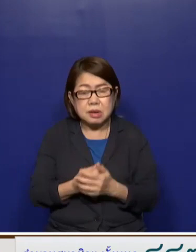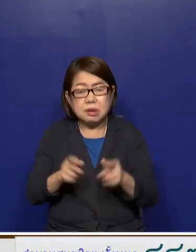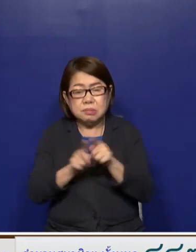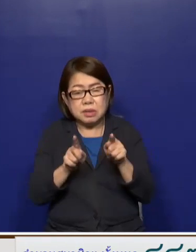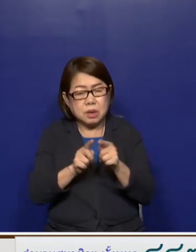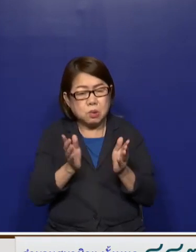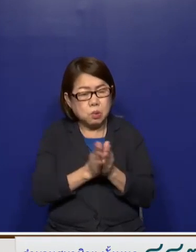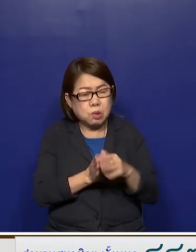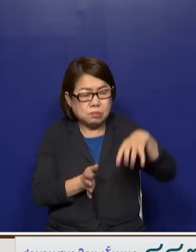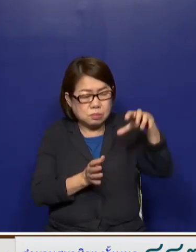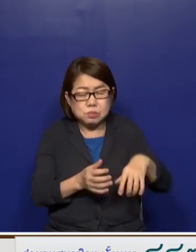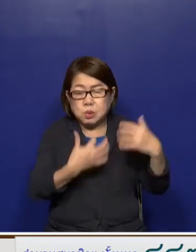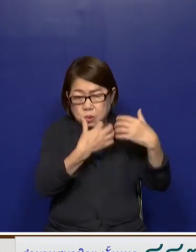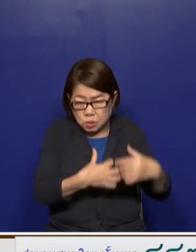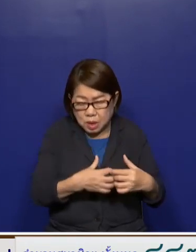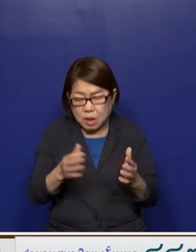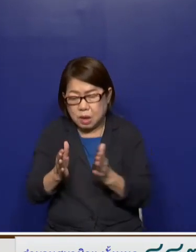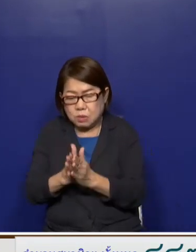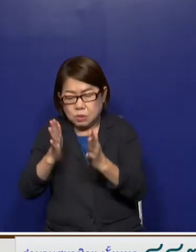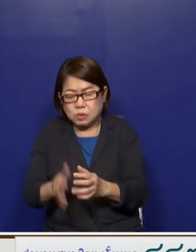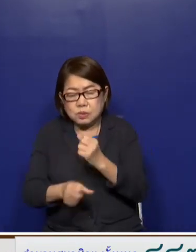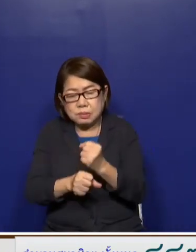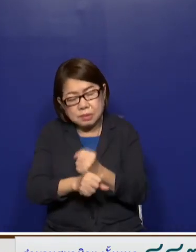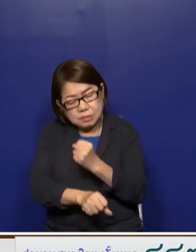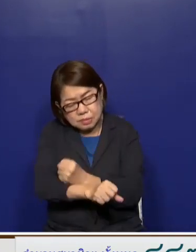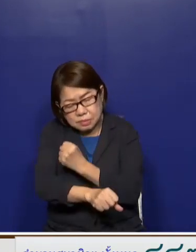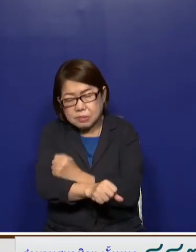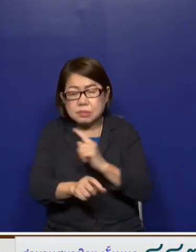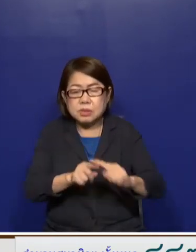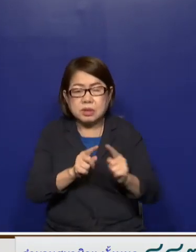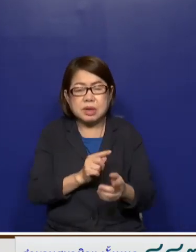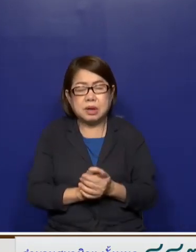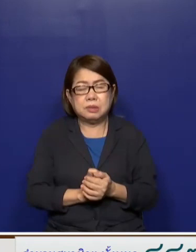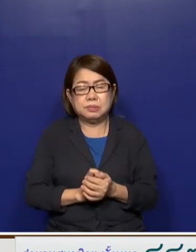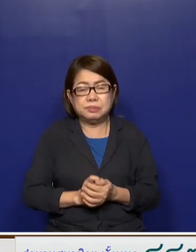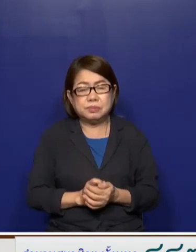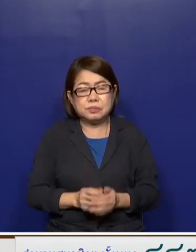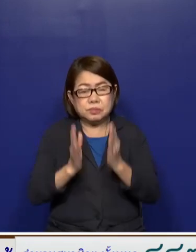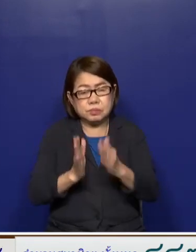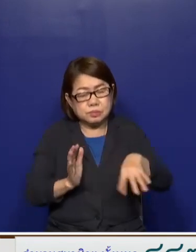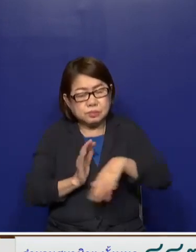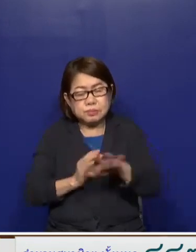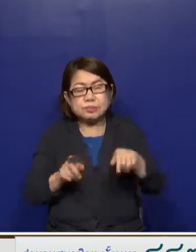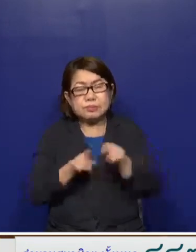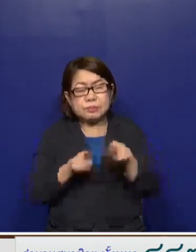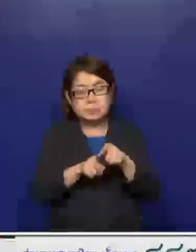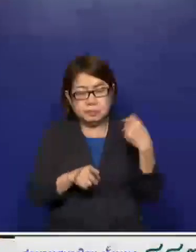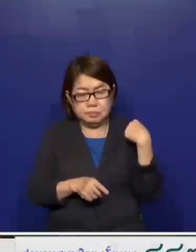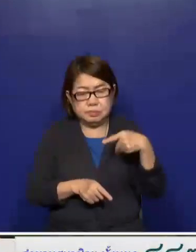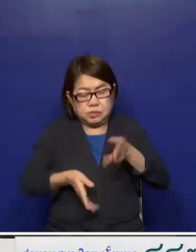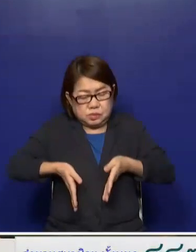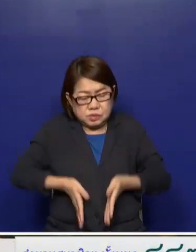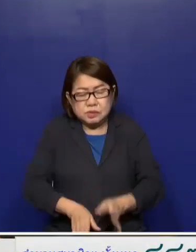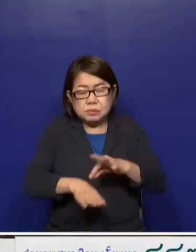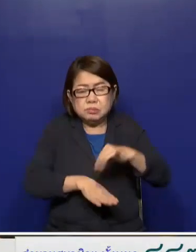คือผู้ใช้แรงงานในระบบการผลิตไม่ว่าจะเป็นผลิตอะไรก็ตามทุกคนมีคุณค่าของความเป็นมนุษย์ทุกค